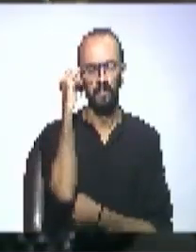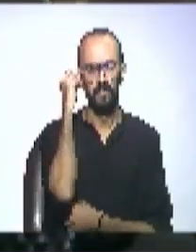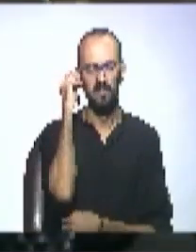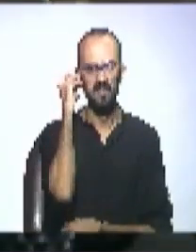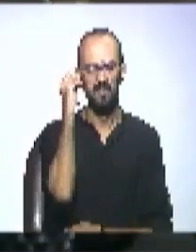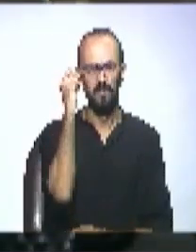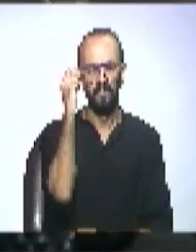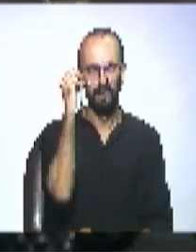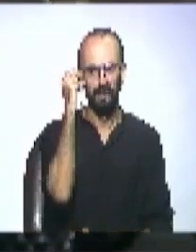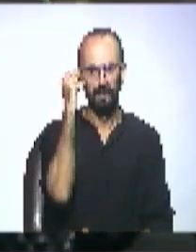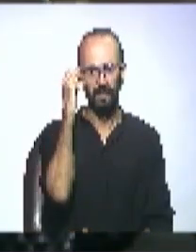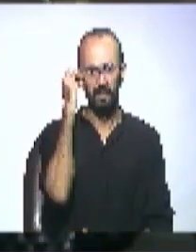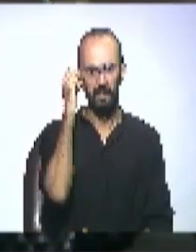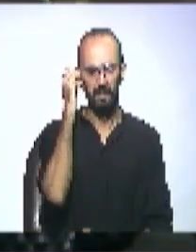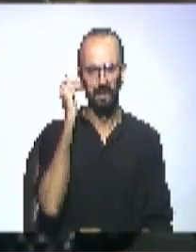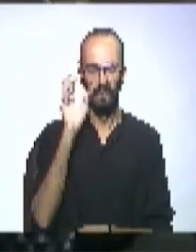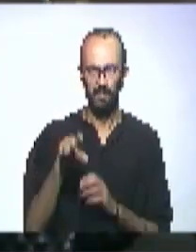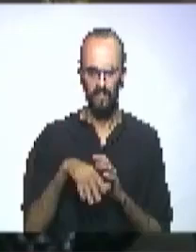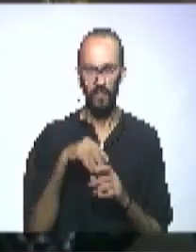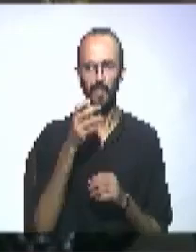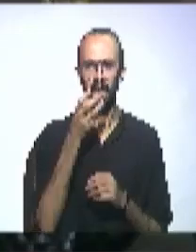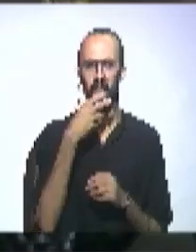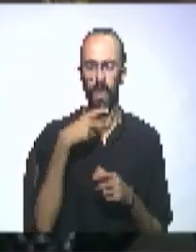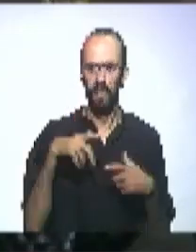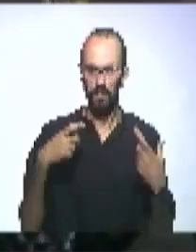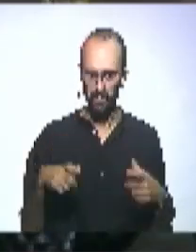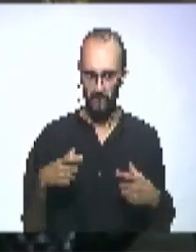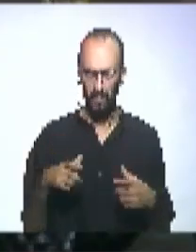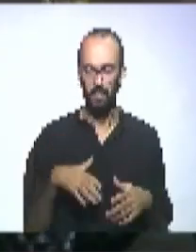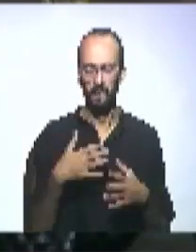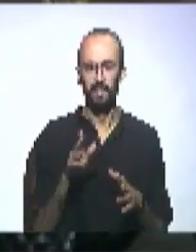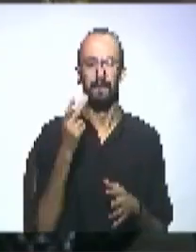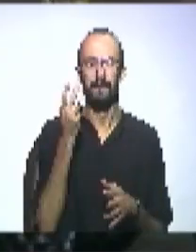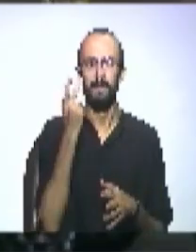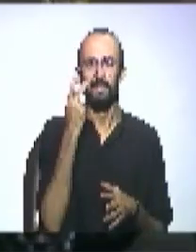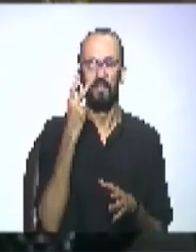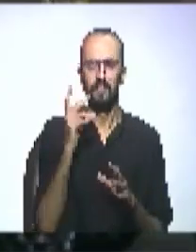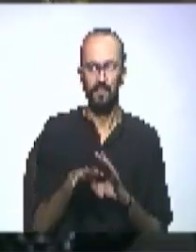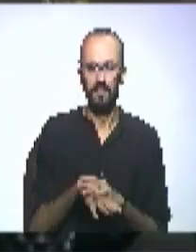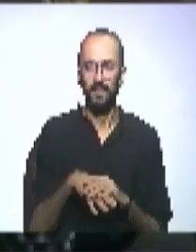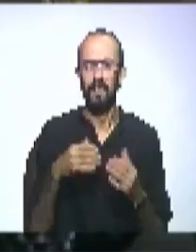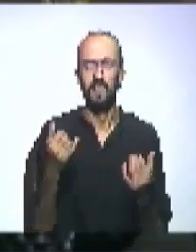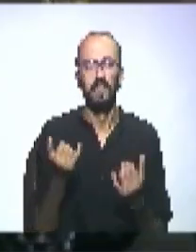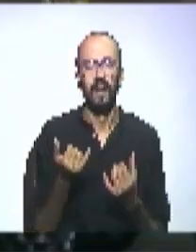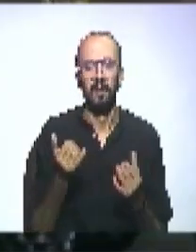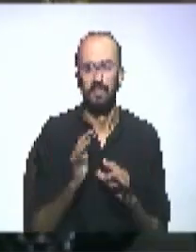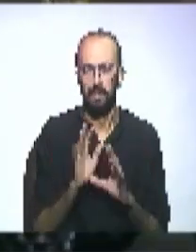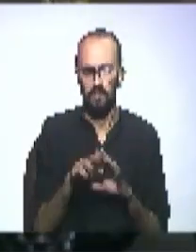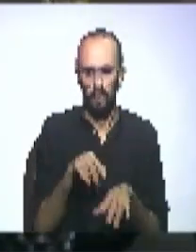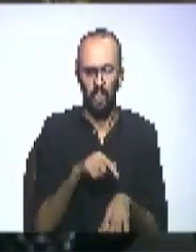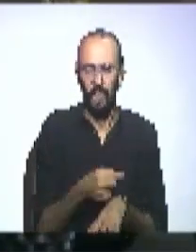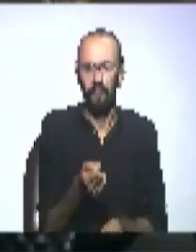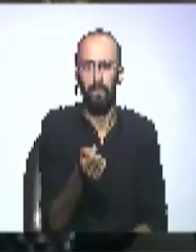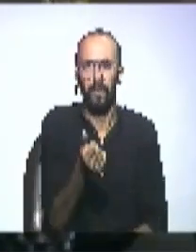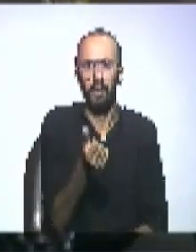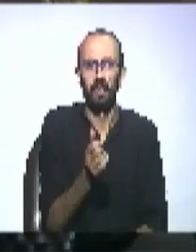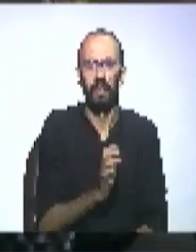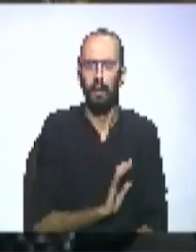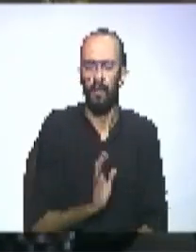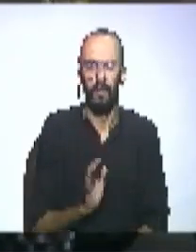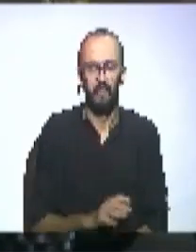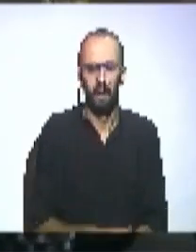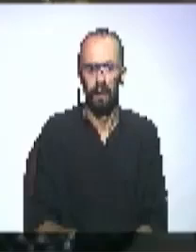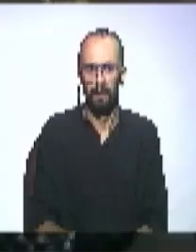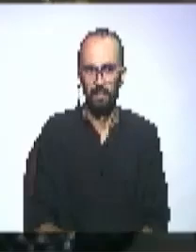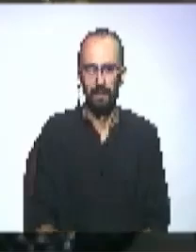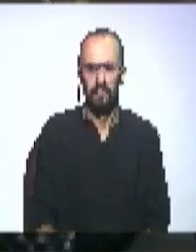حضراتكم بالحلو. شوف عمل فطيره التفاح. ورينا طريقه بسيطه خالص ان احنا ممكن نعملها بيها. ما خدتش اي وقت يعني. برضو واحنا في